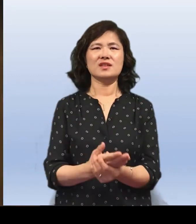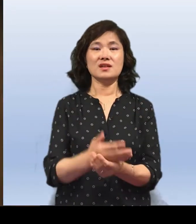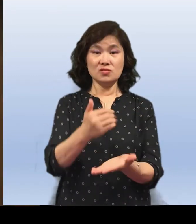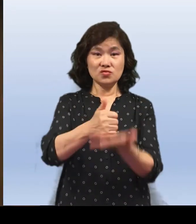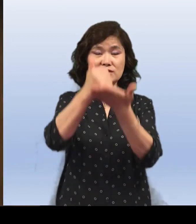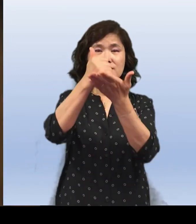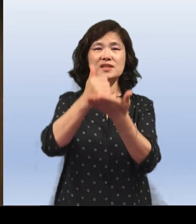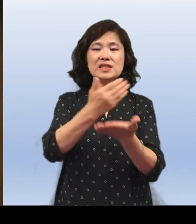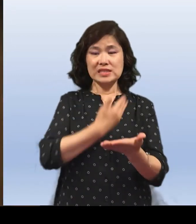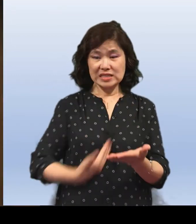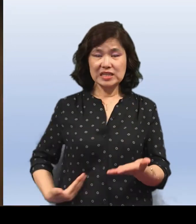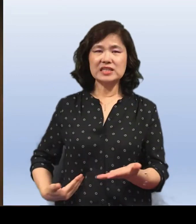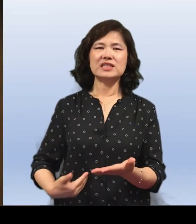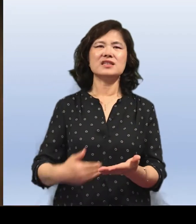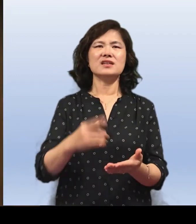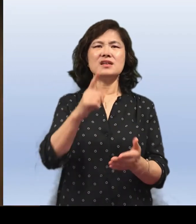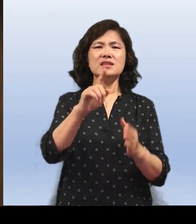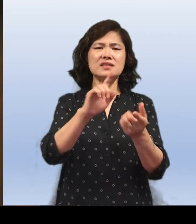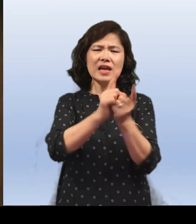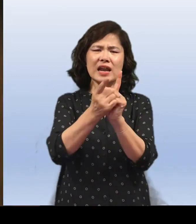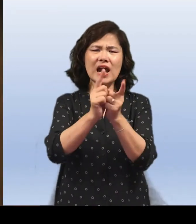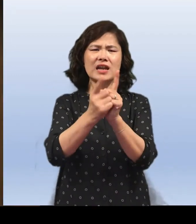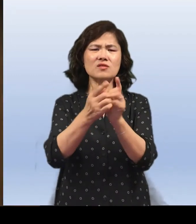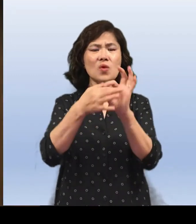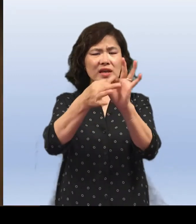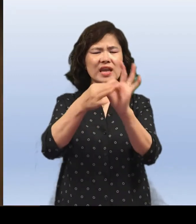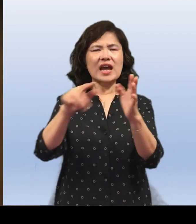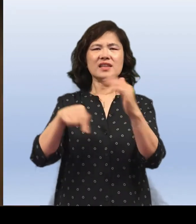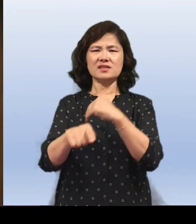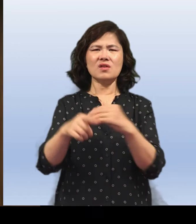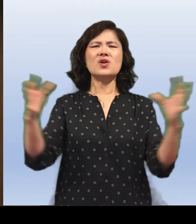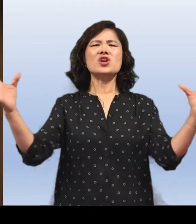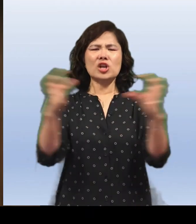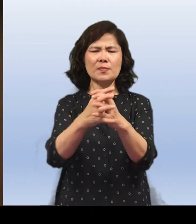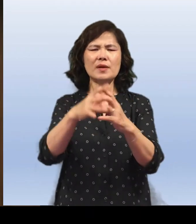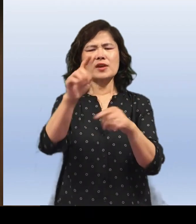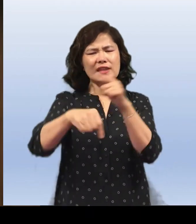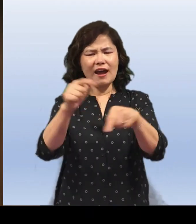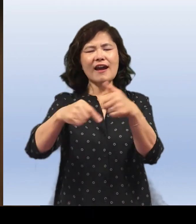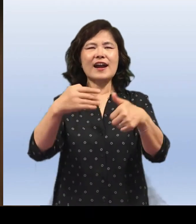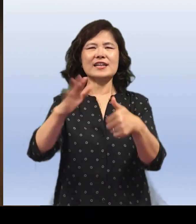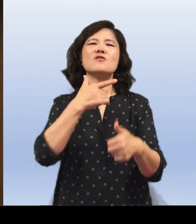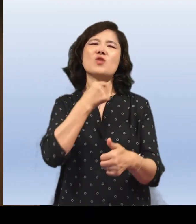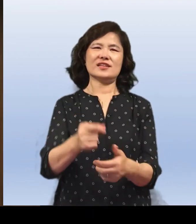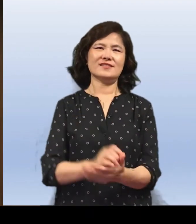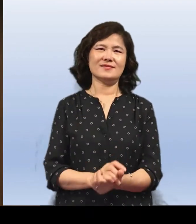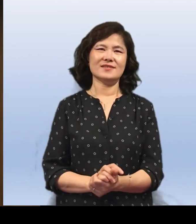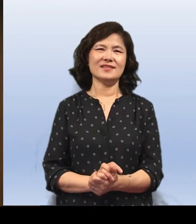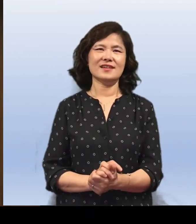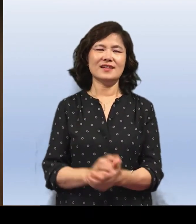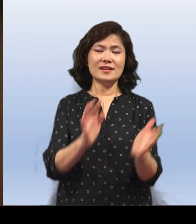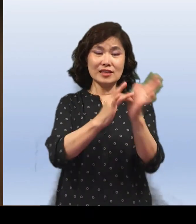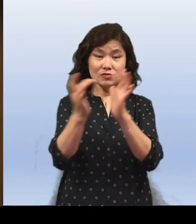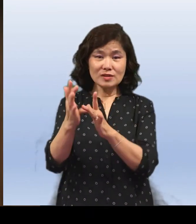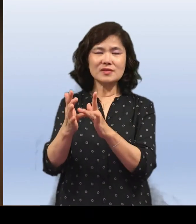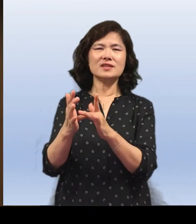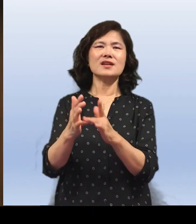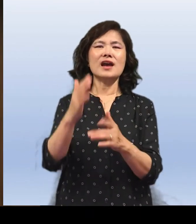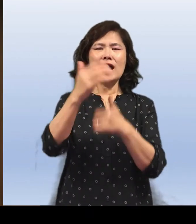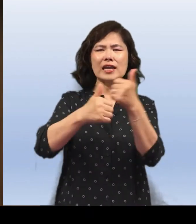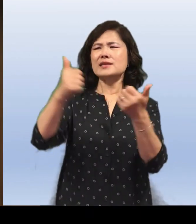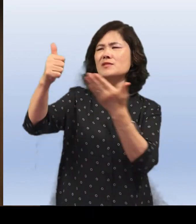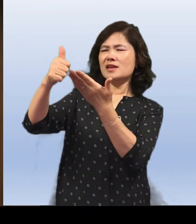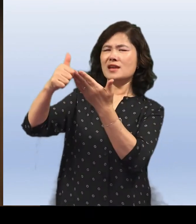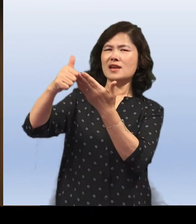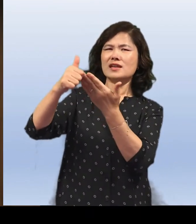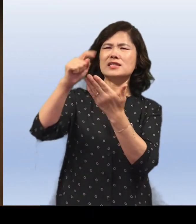주님은 그들이 사랑하는 관계 안에서 연합하며 나가기를 원하셨습니다. 그리고 예수님은